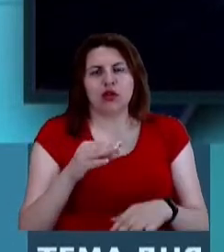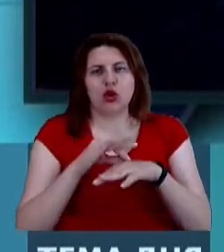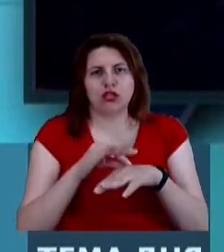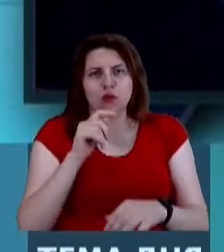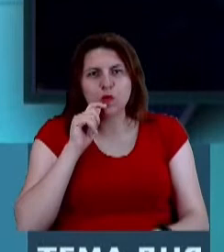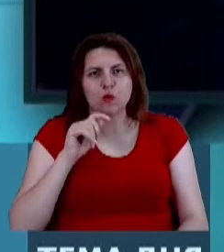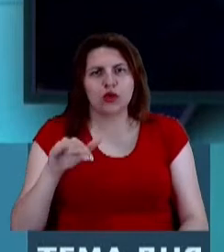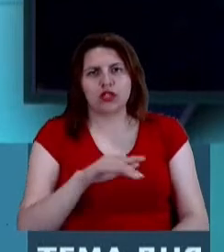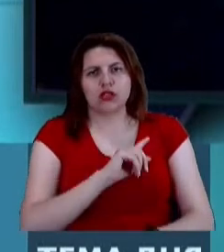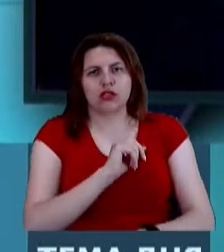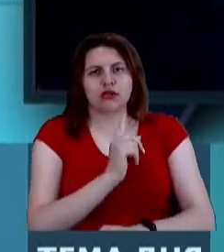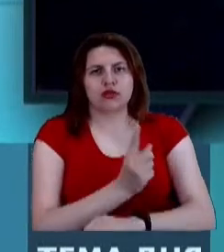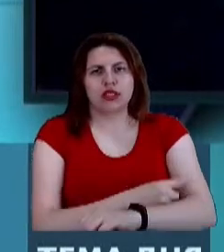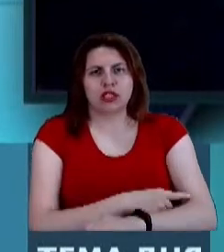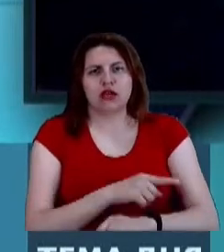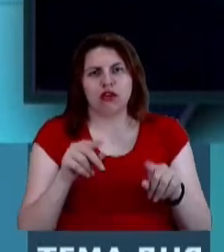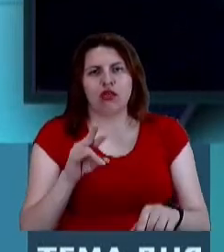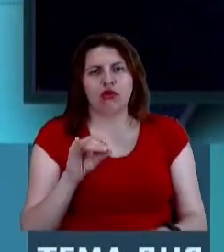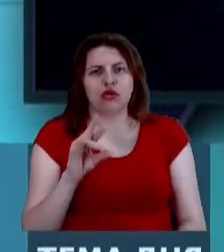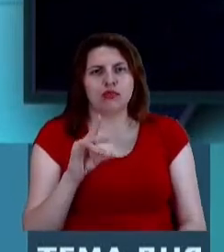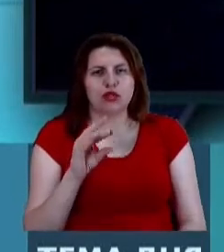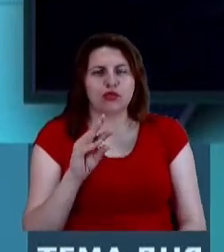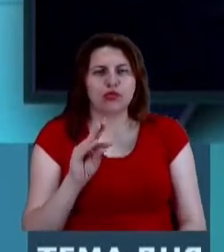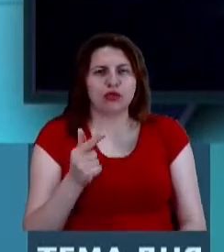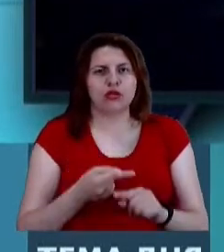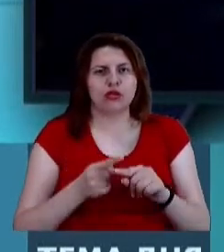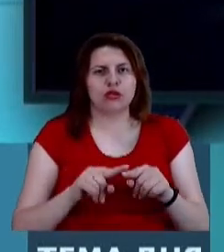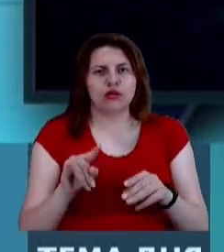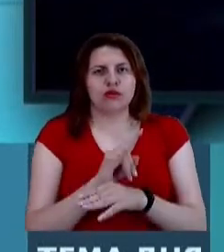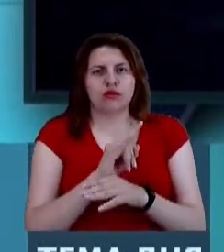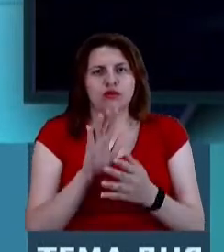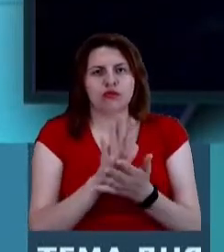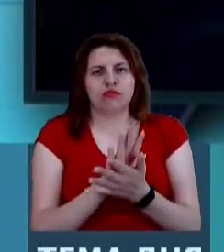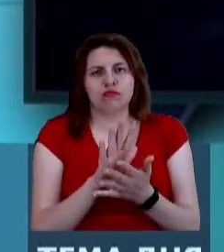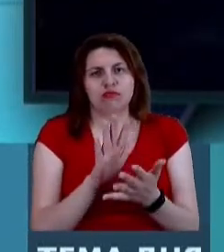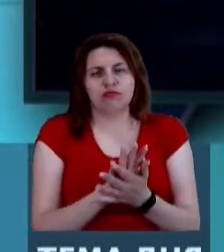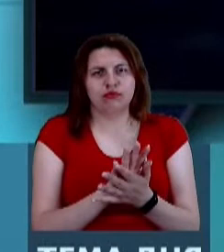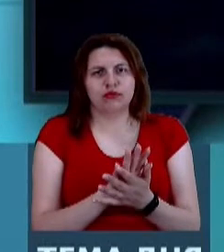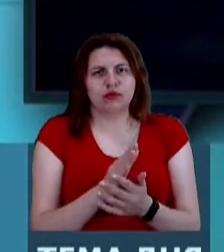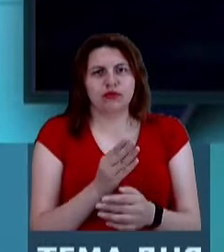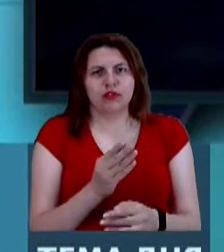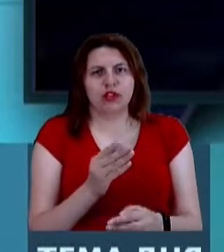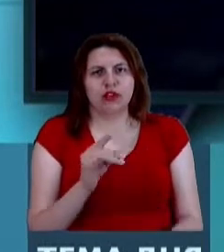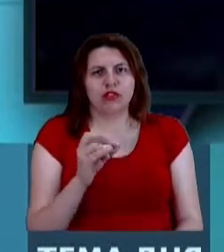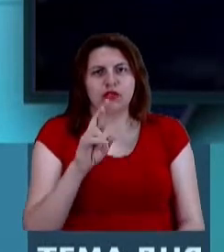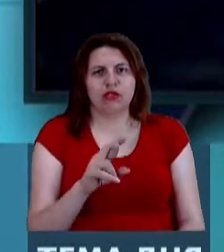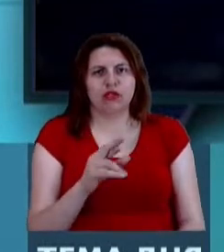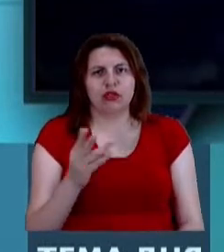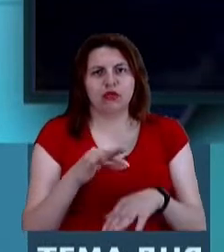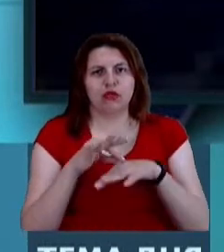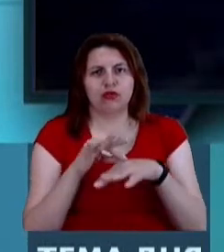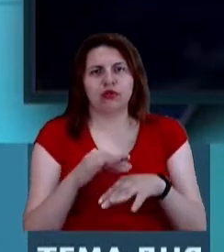вони так само легітимізують всю цю фейкову і брудну технологію, яку проводять на своїх